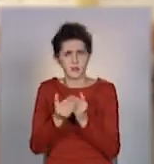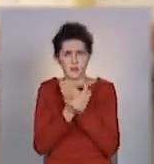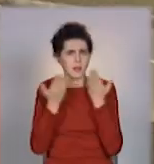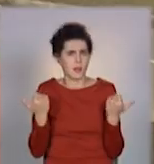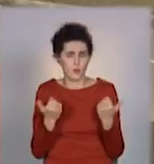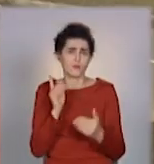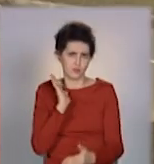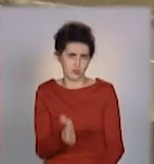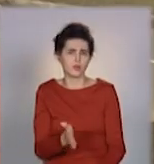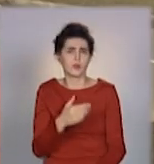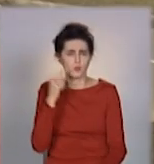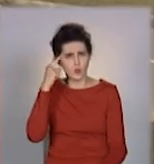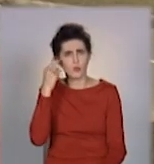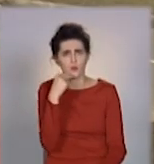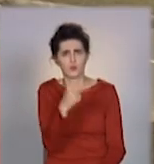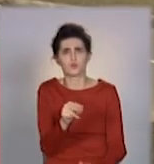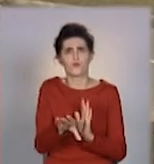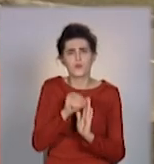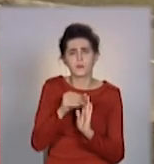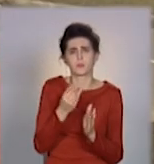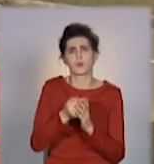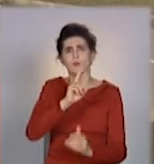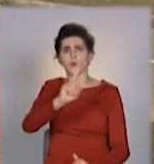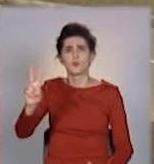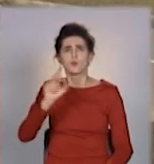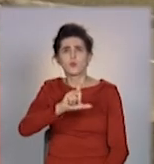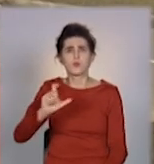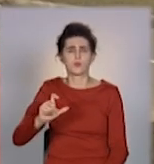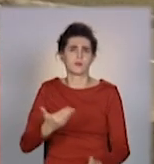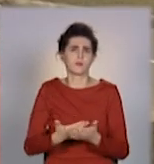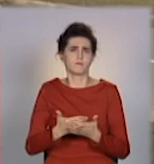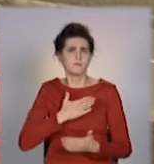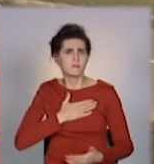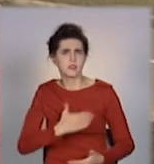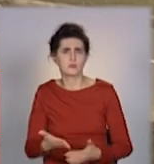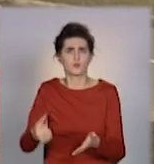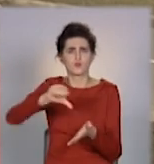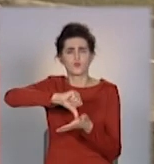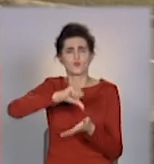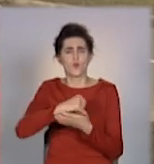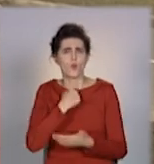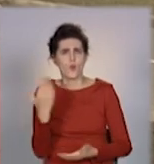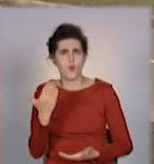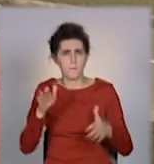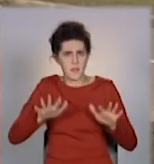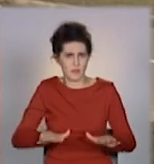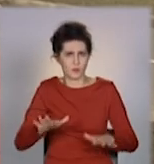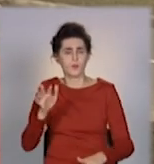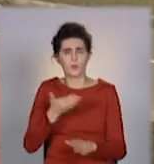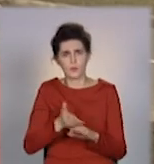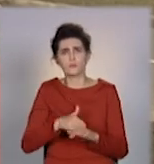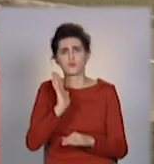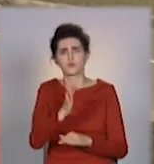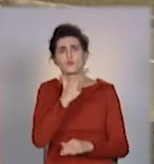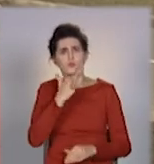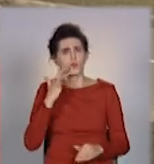виникнути. Можливо, буде більше зацікавленість внутрішньопереміщених людей взяти участь у голосуванні, можливо, буде більша кількість людей. Але